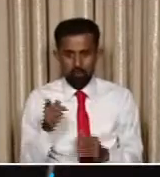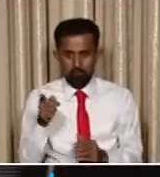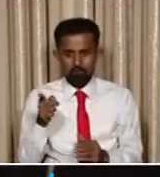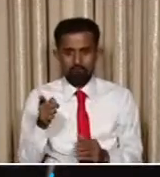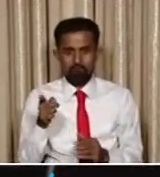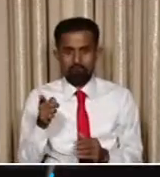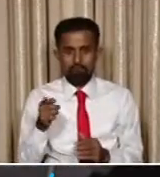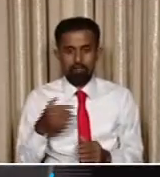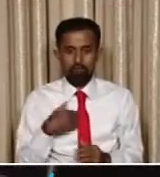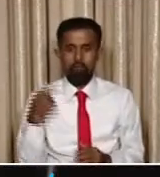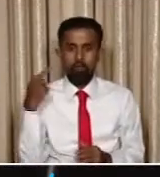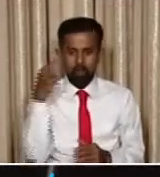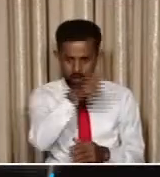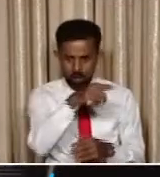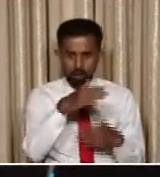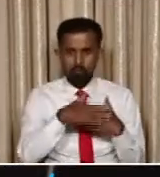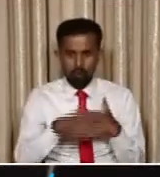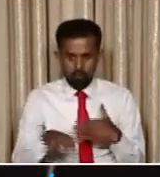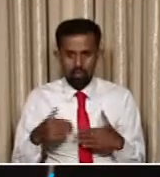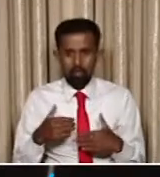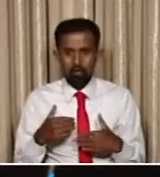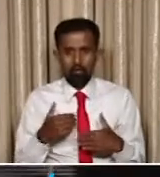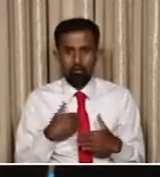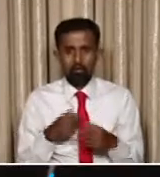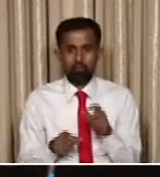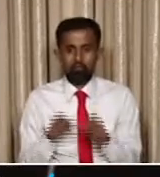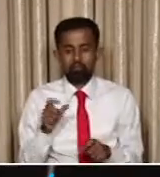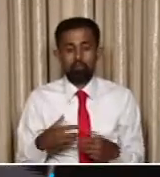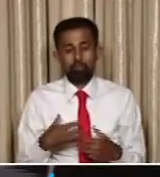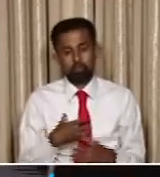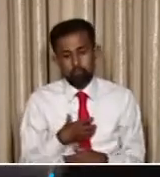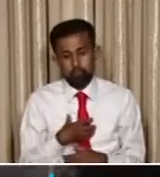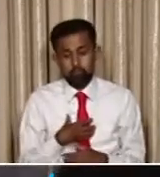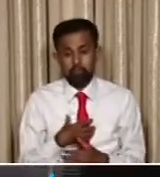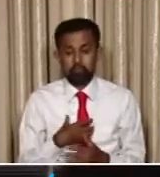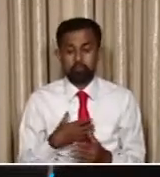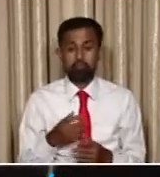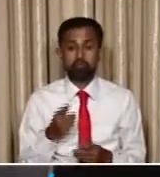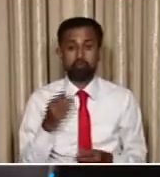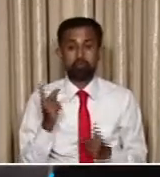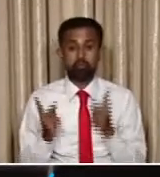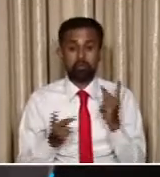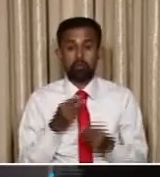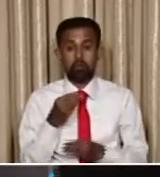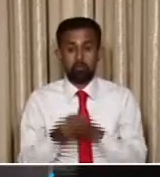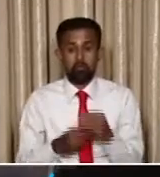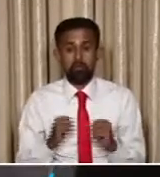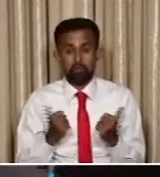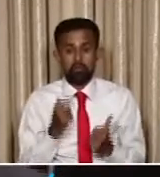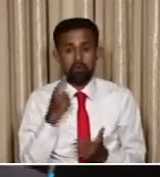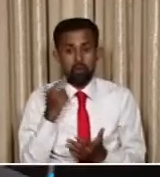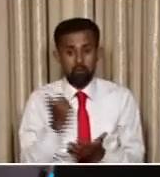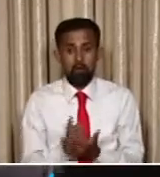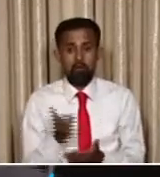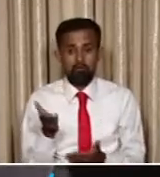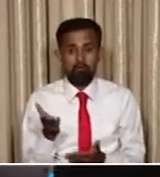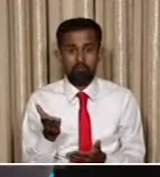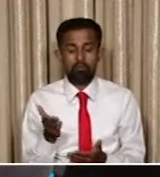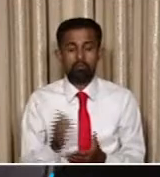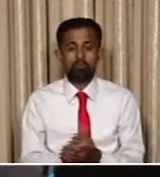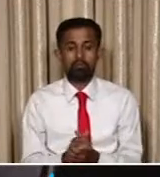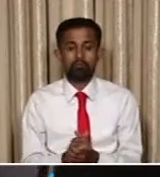ඒ පැත්තේ මම ගිහින් තියෙනවා. මම දැකලා තියෙනවා මිනිස්සු පුදුමාකාර දුකක් විඳිනවා සංචාරක අමාත් මේ ව්‍යාපාරෙන් ජීවත් වෙච්ච මිනිස්සු අනාථ